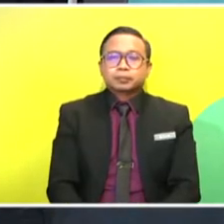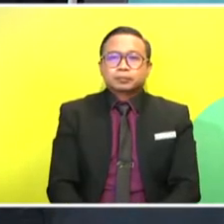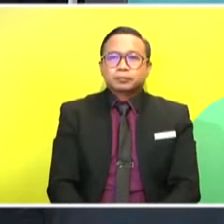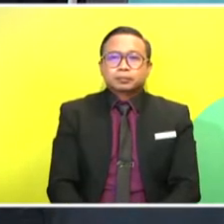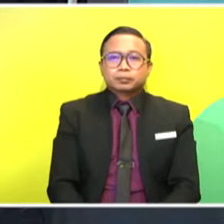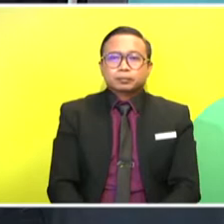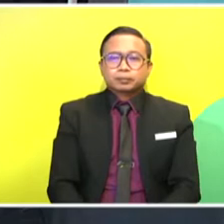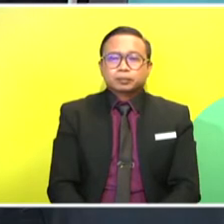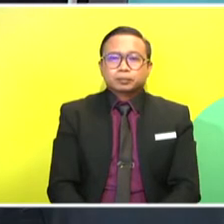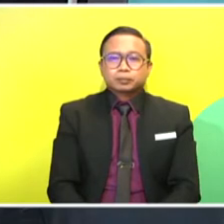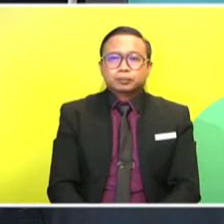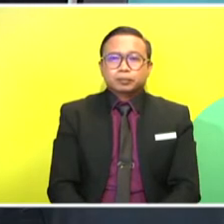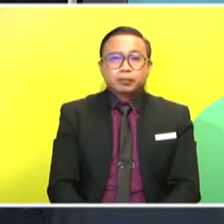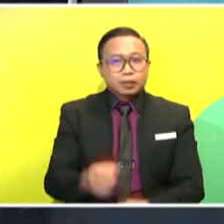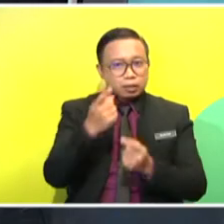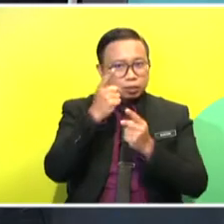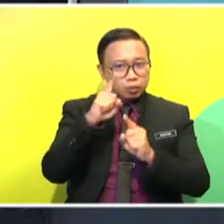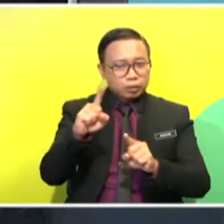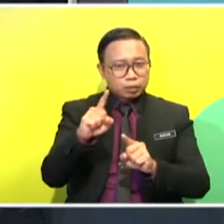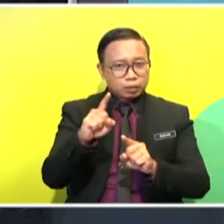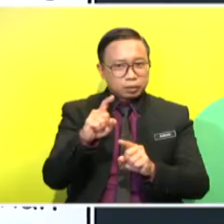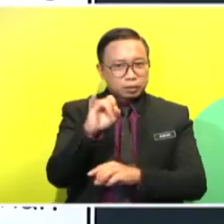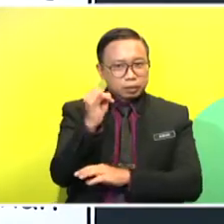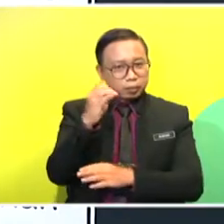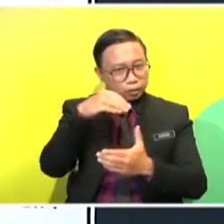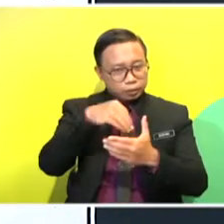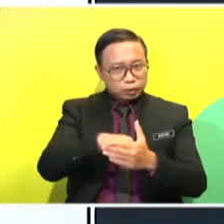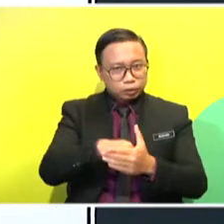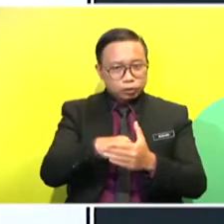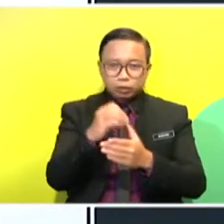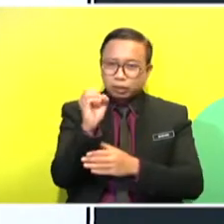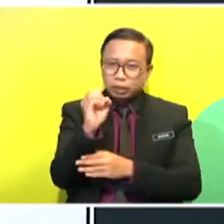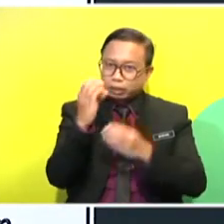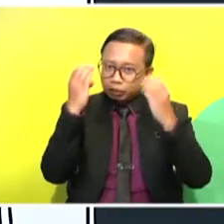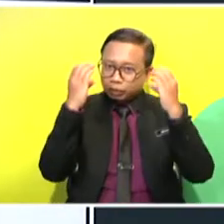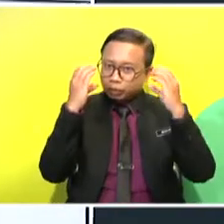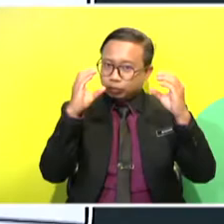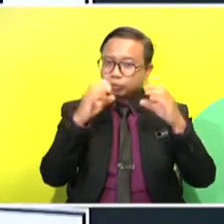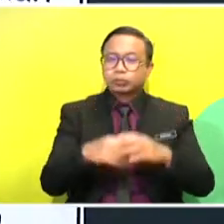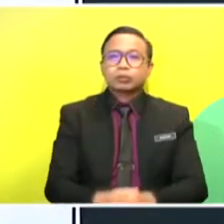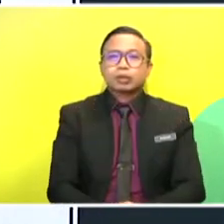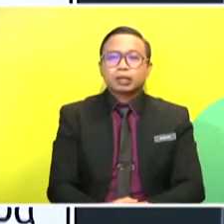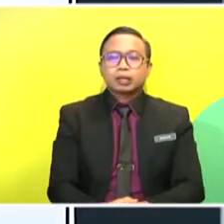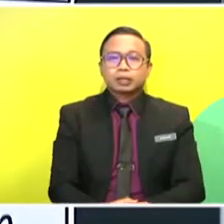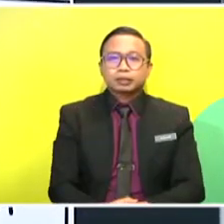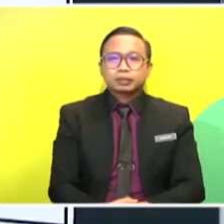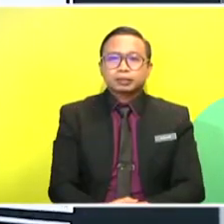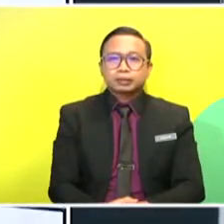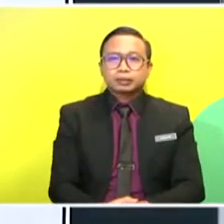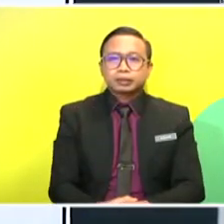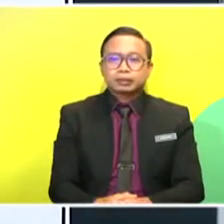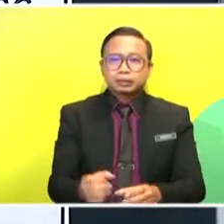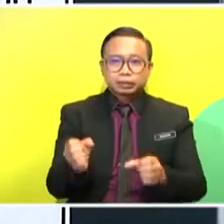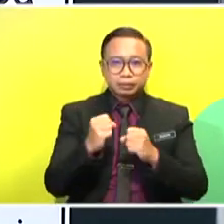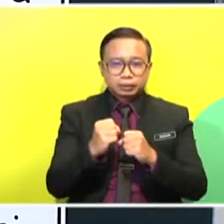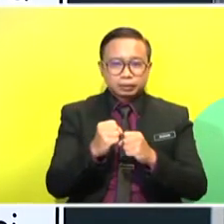sebentar tadi. Jawapannya dilarang masuk tanpa kebenaran. Saya akan ambil tali ini dan di